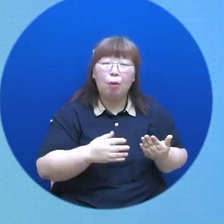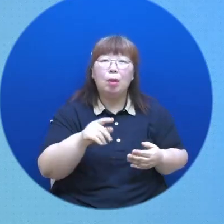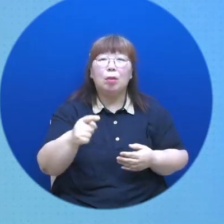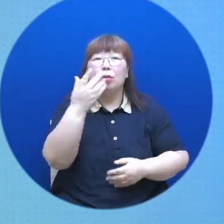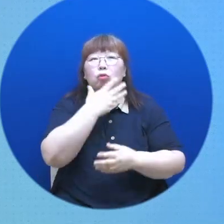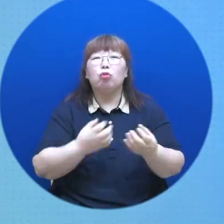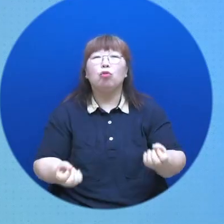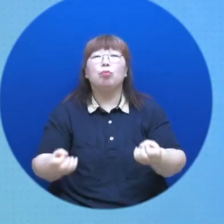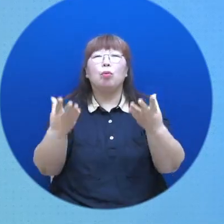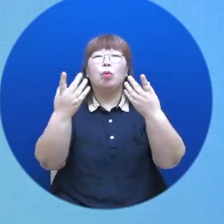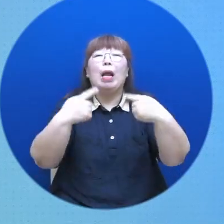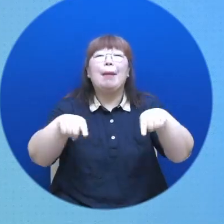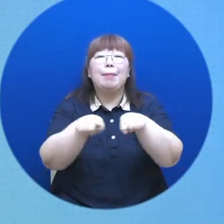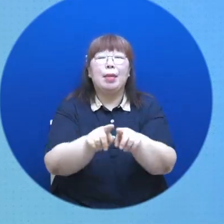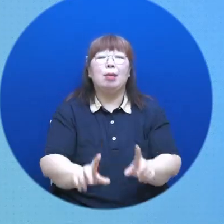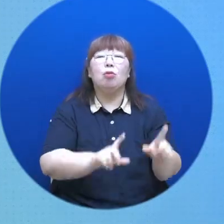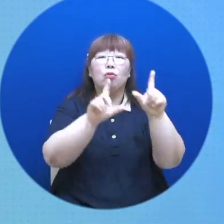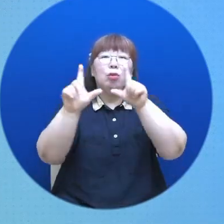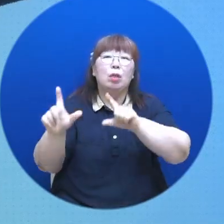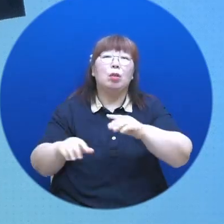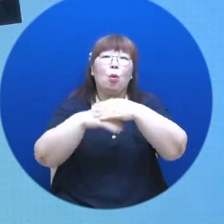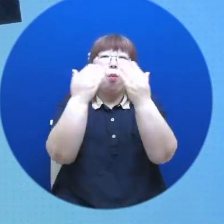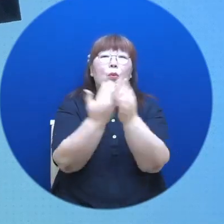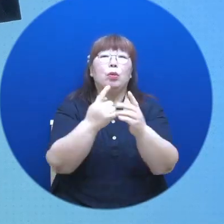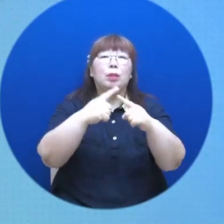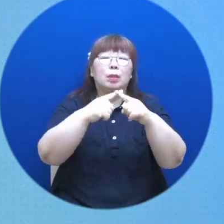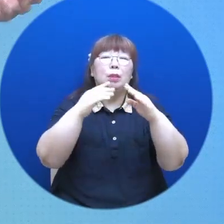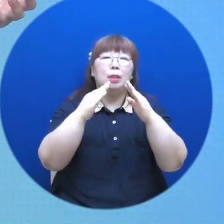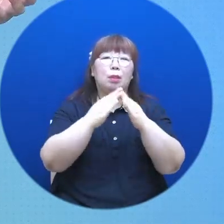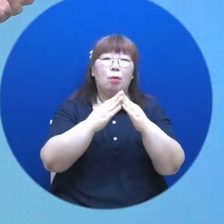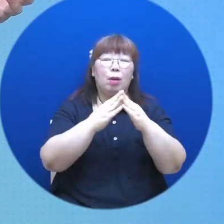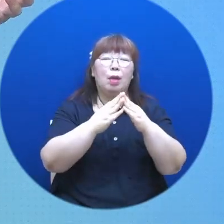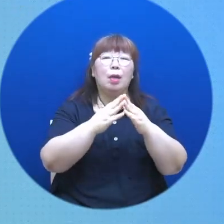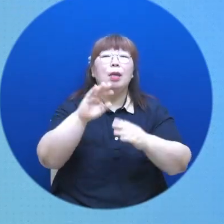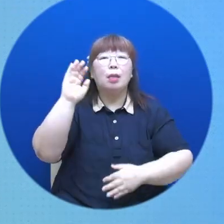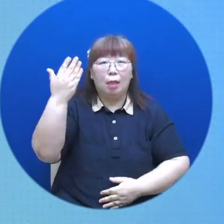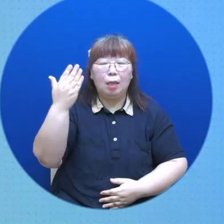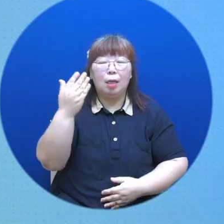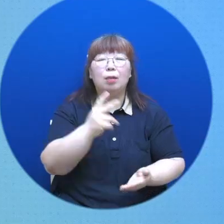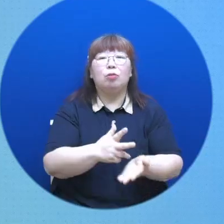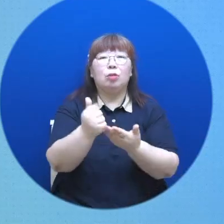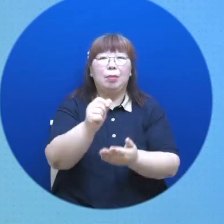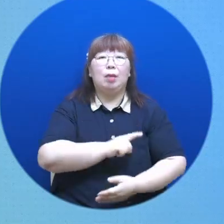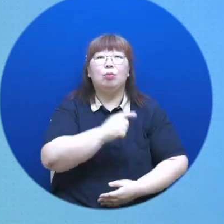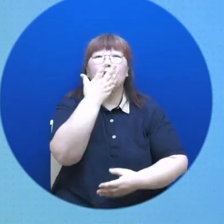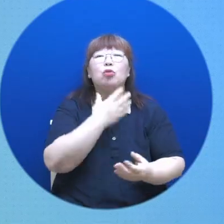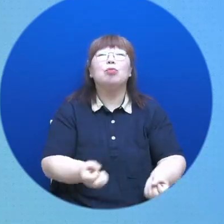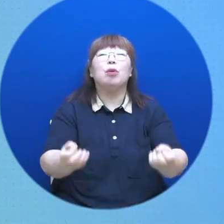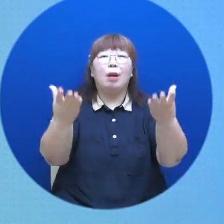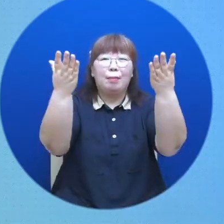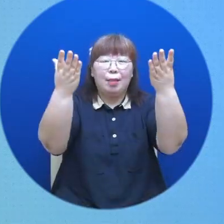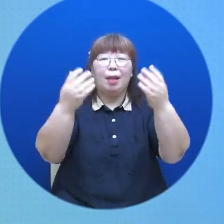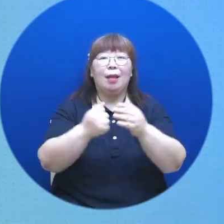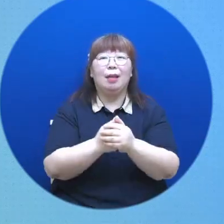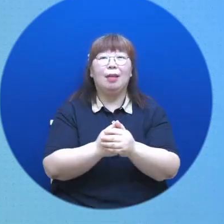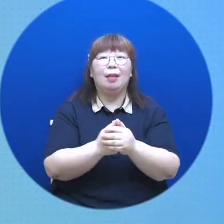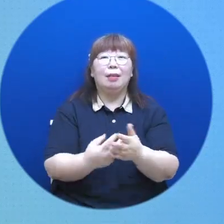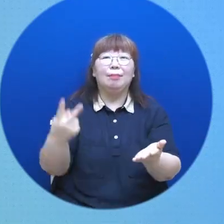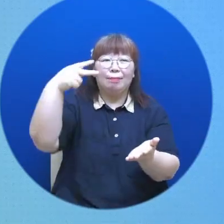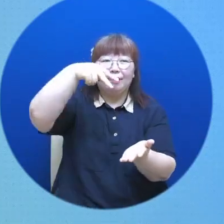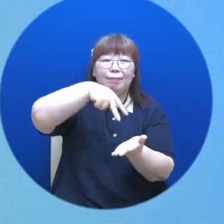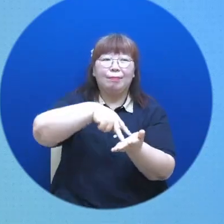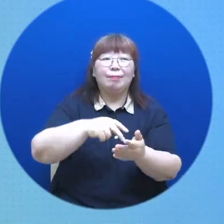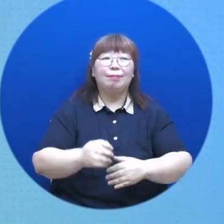함께 누리는 우리 온세계교회 모두가 되기를 주님의 이름으로 축복합니다. 우리 마음을 가지고 자리에서